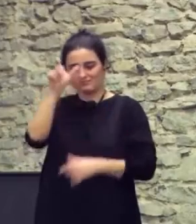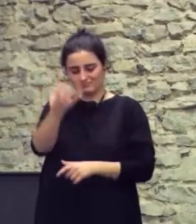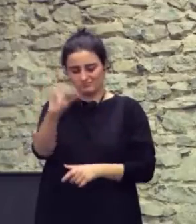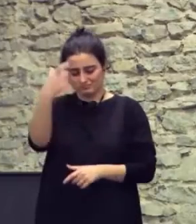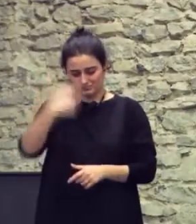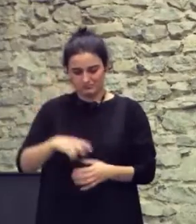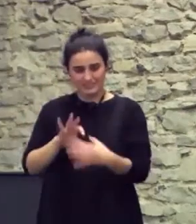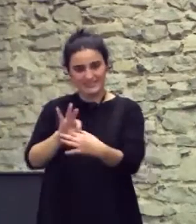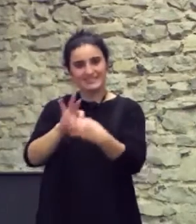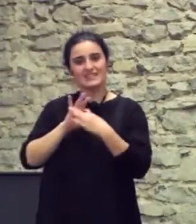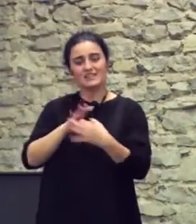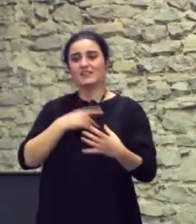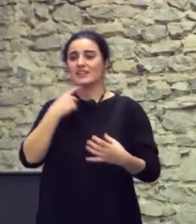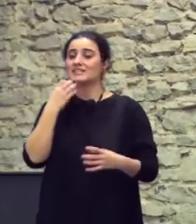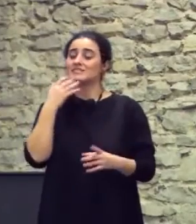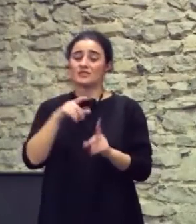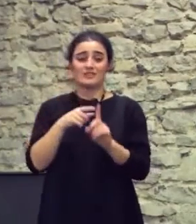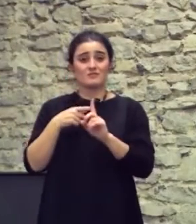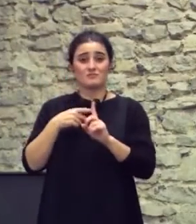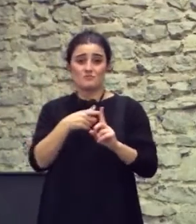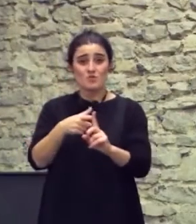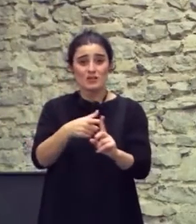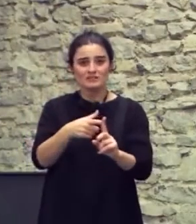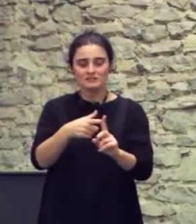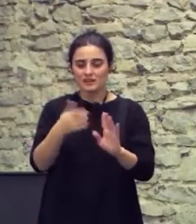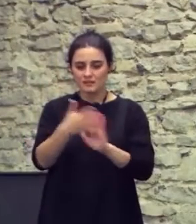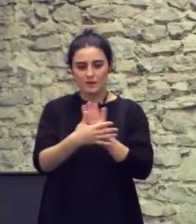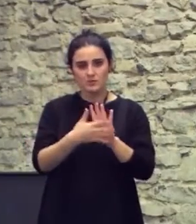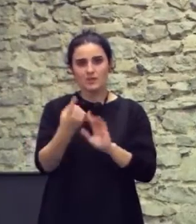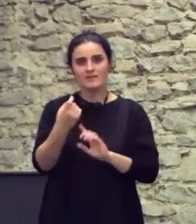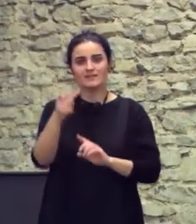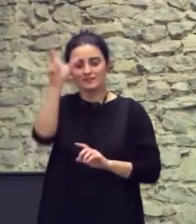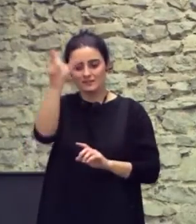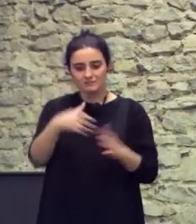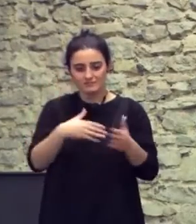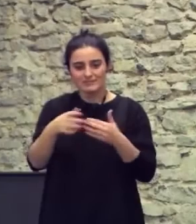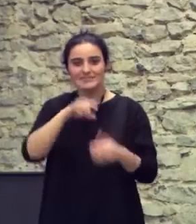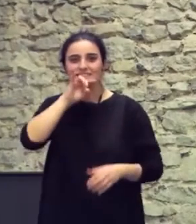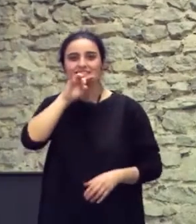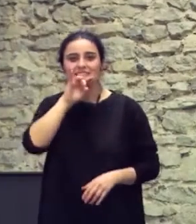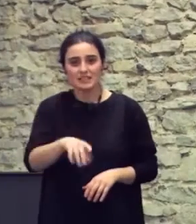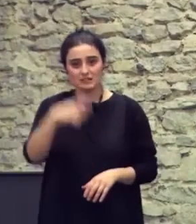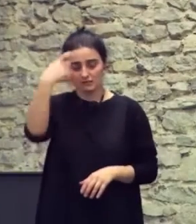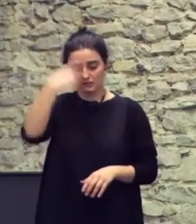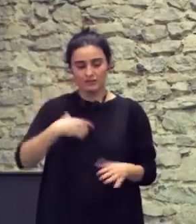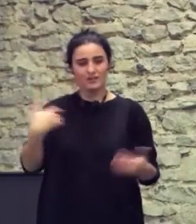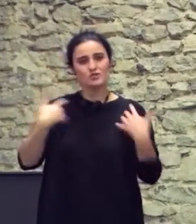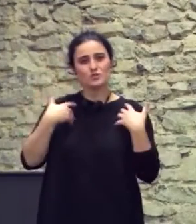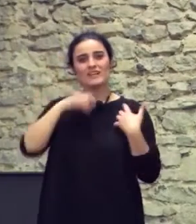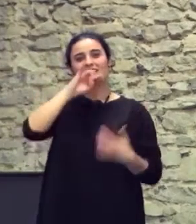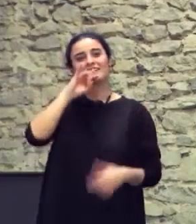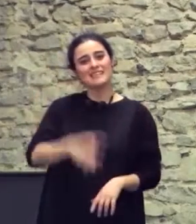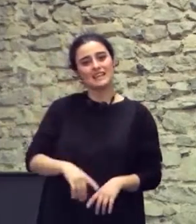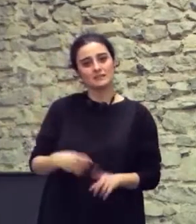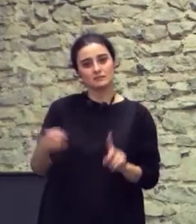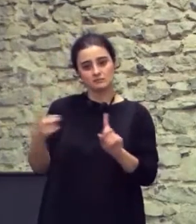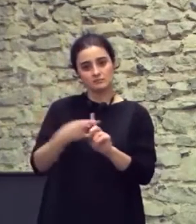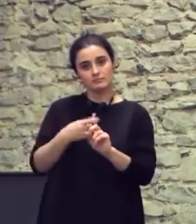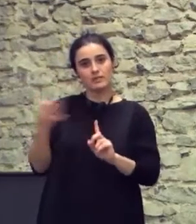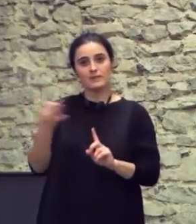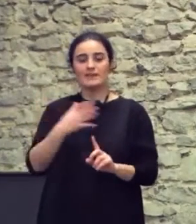ezinbestekoa da bulina hitz egiten dugunean, bilatzea nor den bulinaren eragilea, eta norden bulina jasaten duen pertsona. Hortaz,